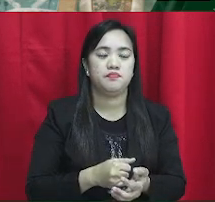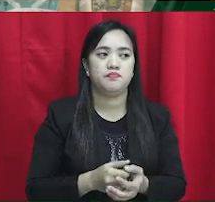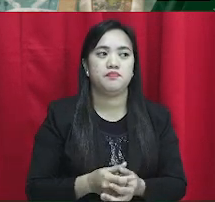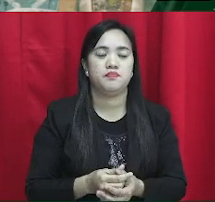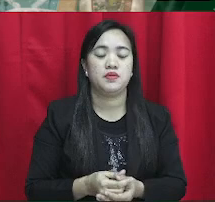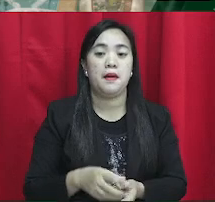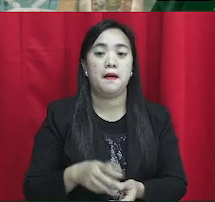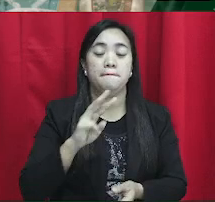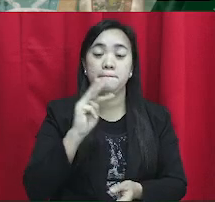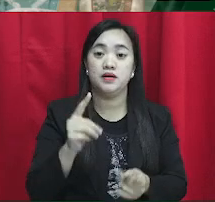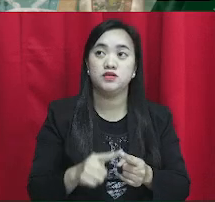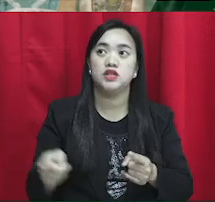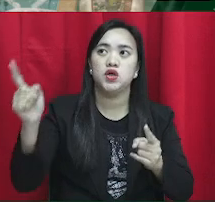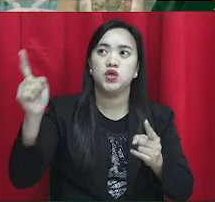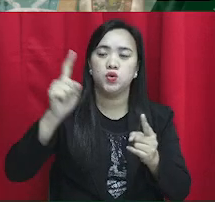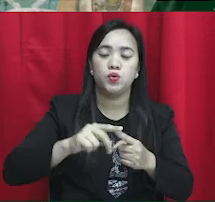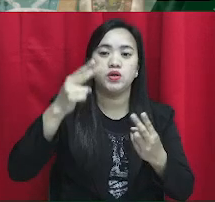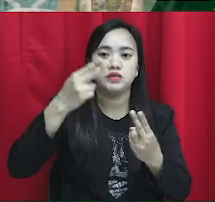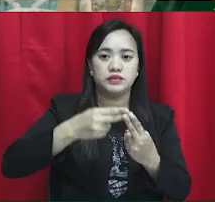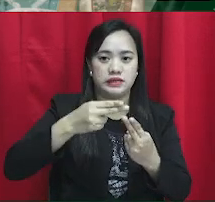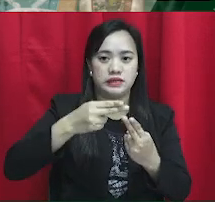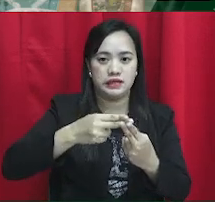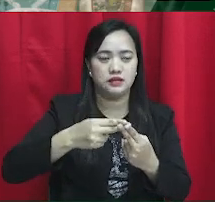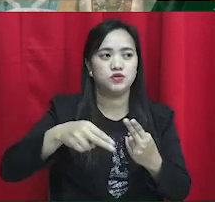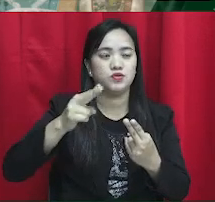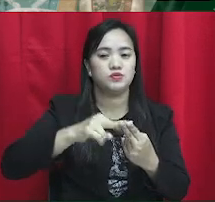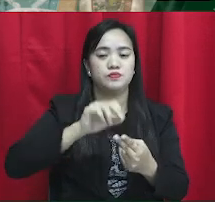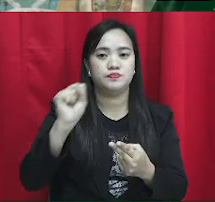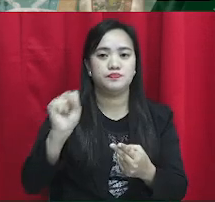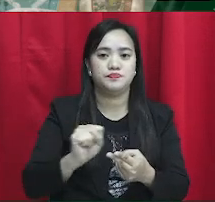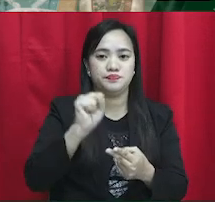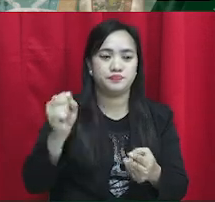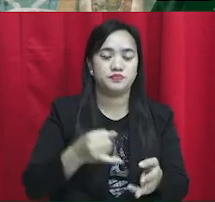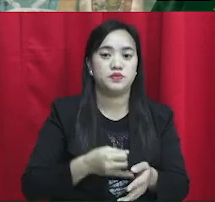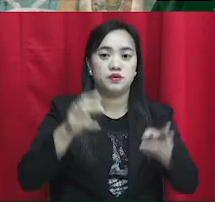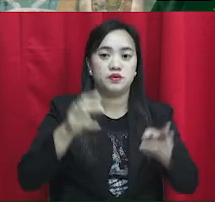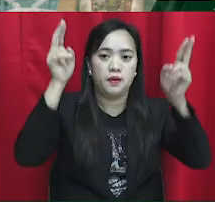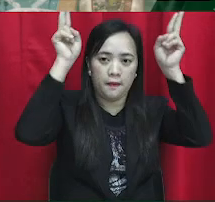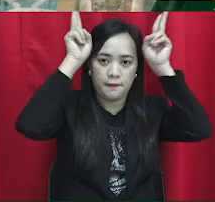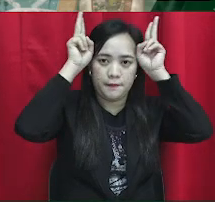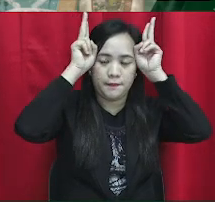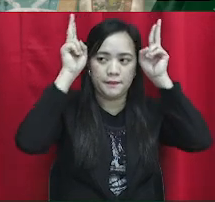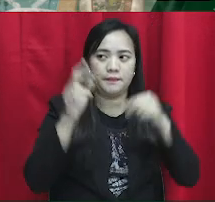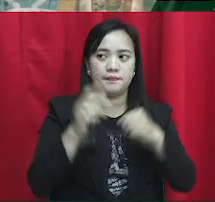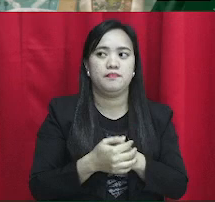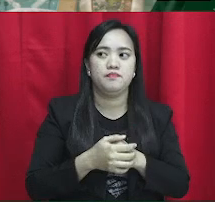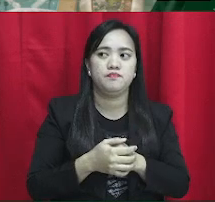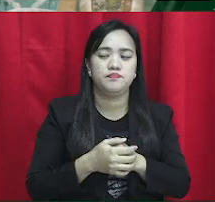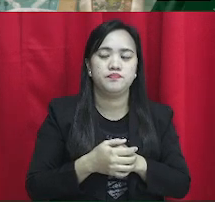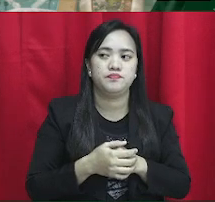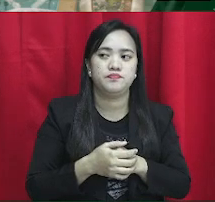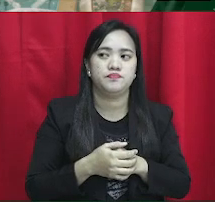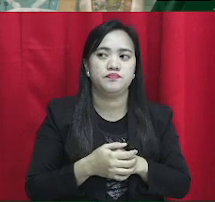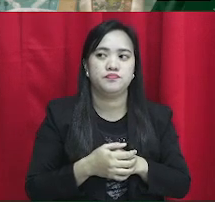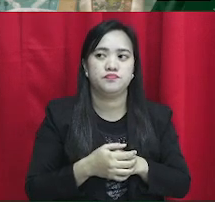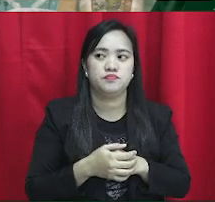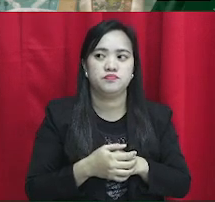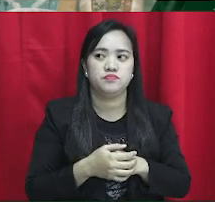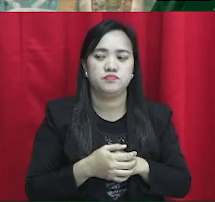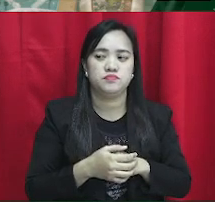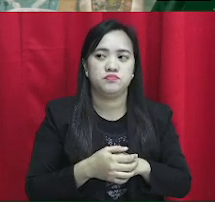hanggang Saturday. Isang araw lang, yung Sunday lang ang kanilang happy-happy daw. Kasi, tapos pipilian pa nila, manok,